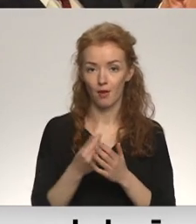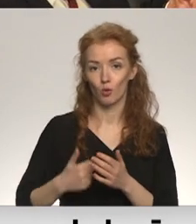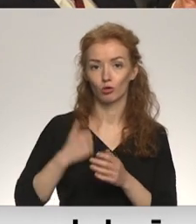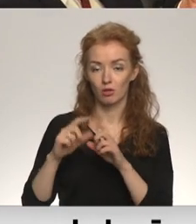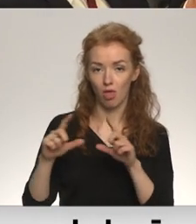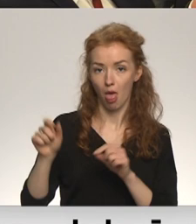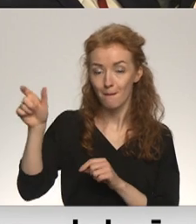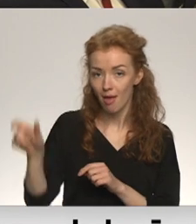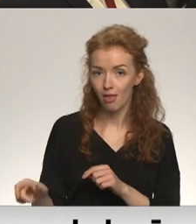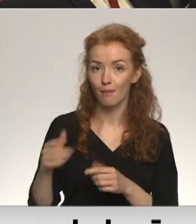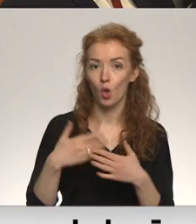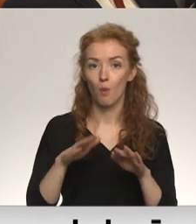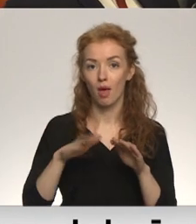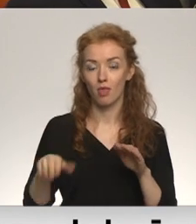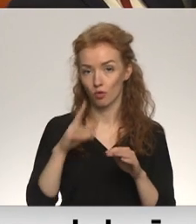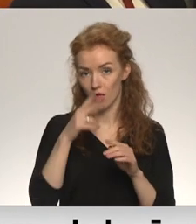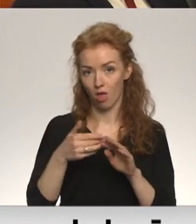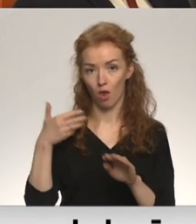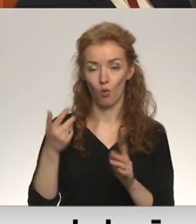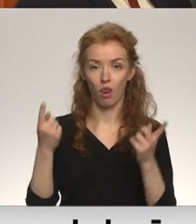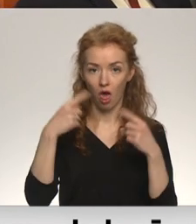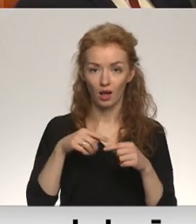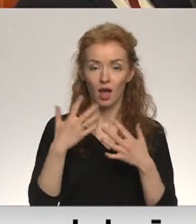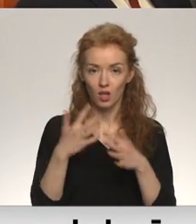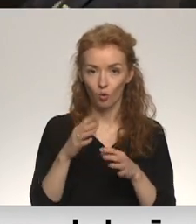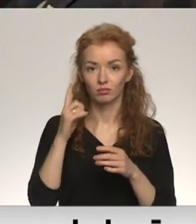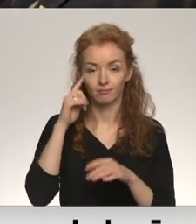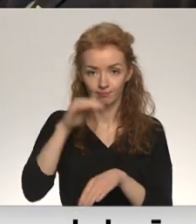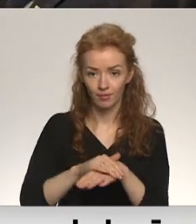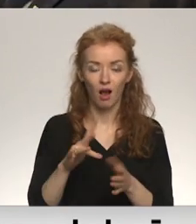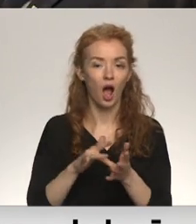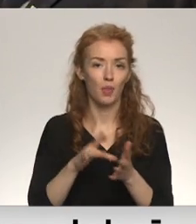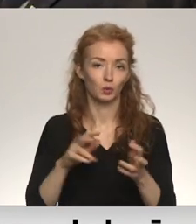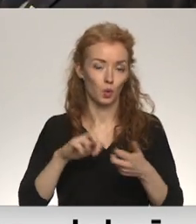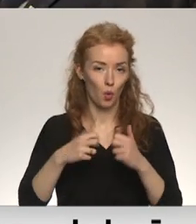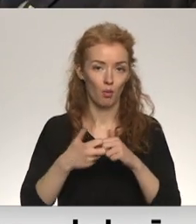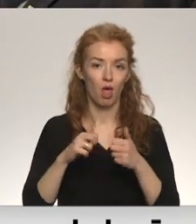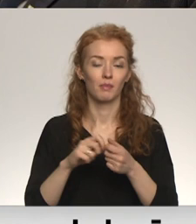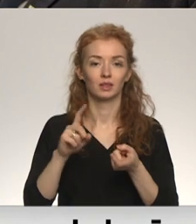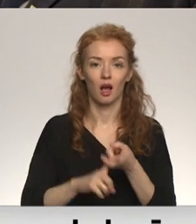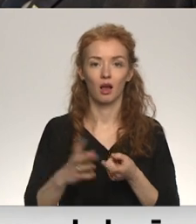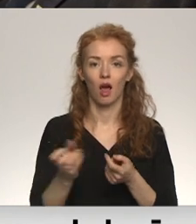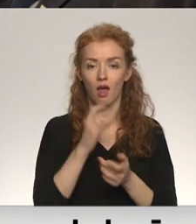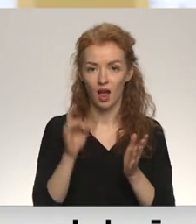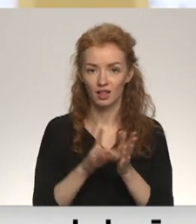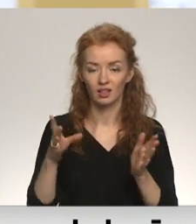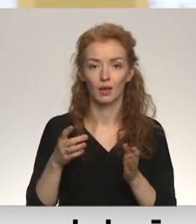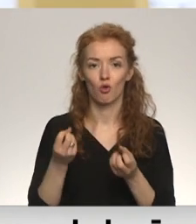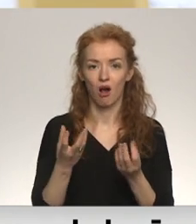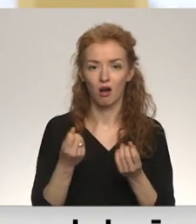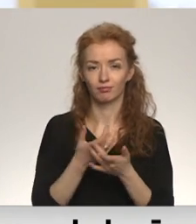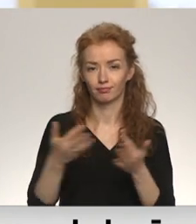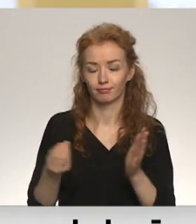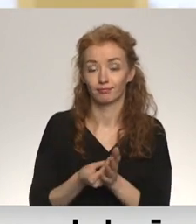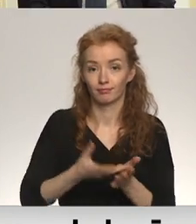kuriem jau pēdējo nedēļu laikā mēs esam apzinājuši pamat problēmas, gan sakarā ar energoresursu sadārdzinājumu, gan sakarā ar